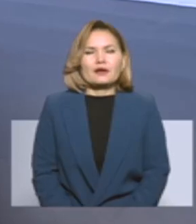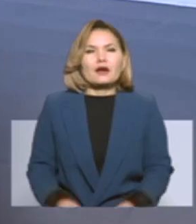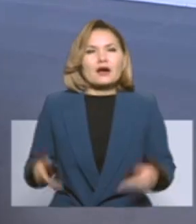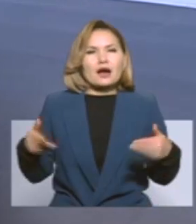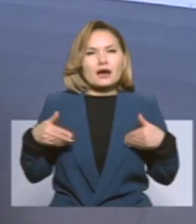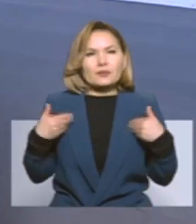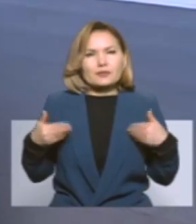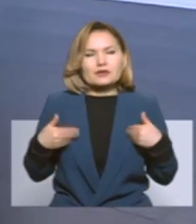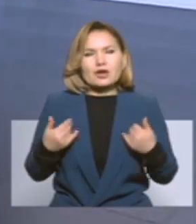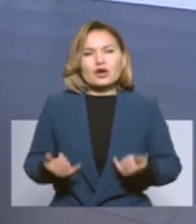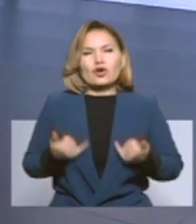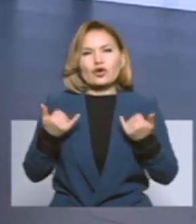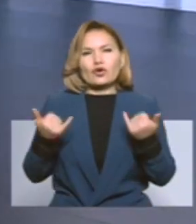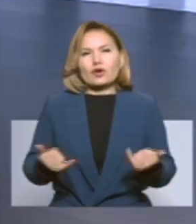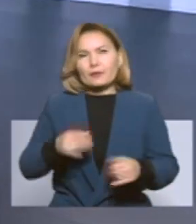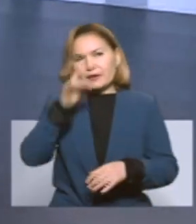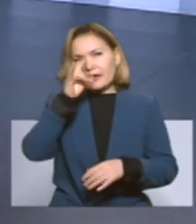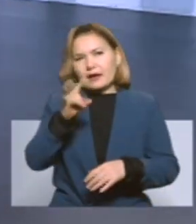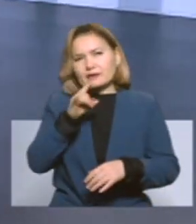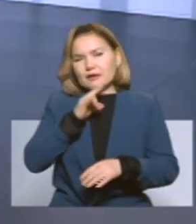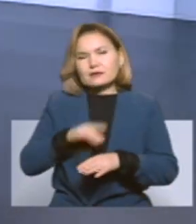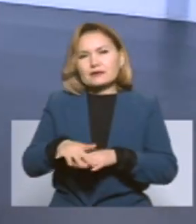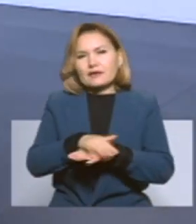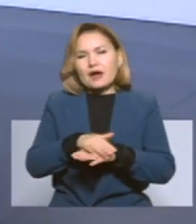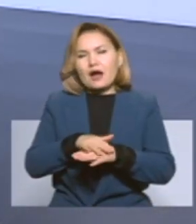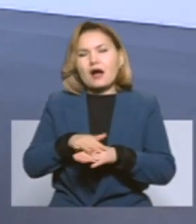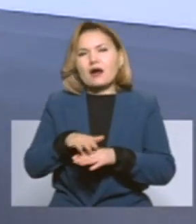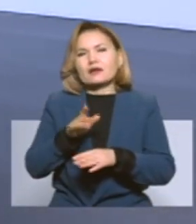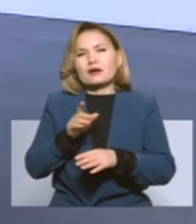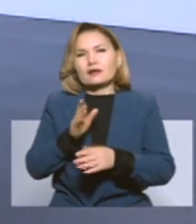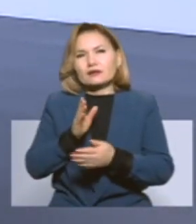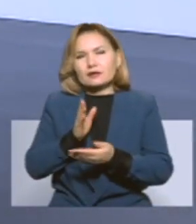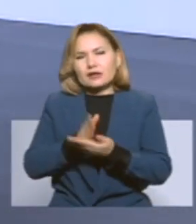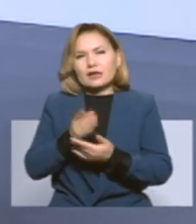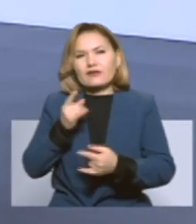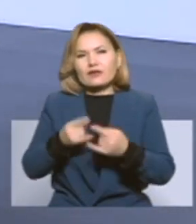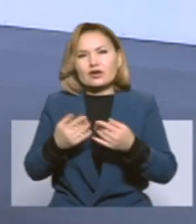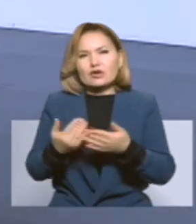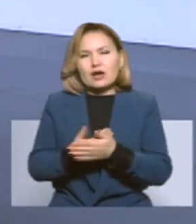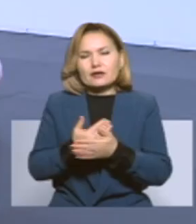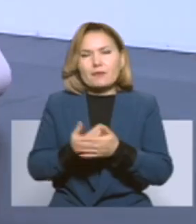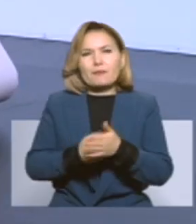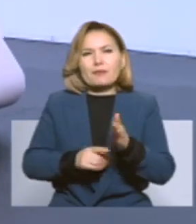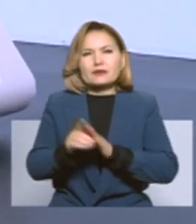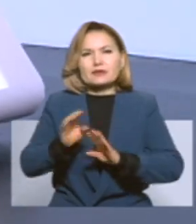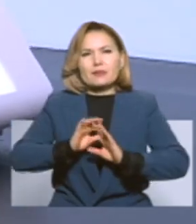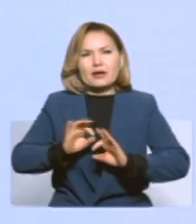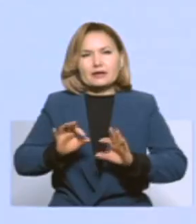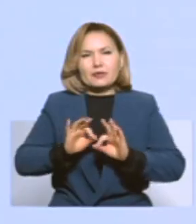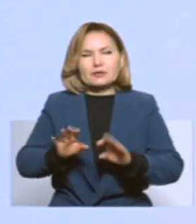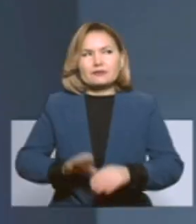Армардақта ғайын тікелей эфирде арнайы шығарылым студияда Ләйлә Дулатқызы сурда аудармада әріптесім Самал Нұрым.